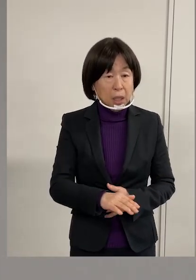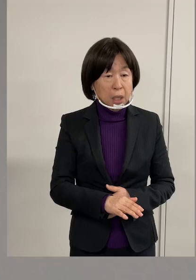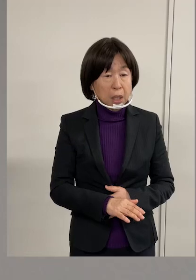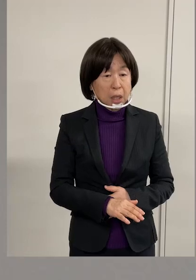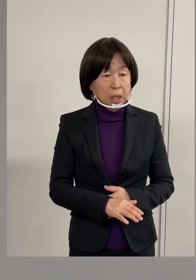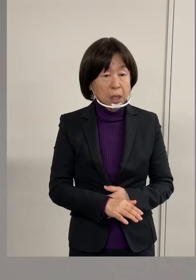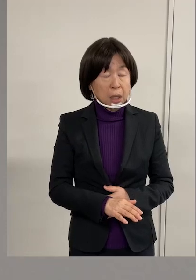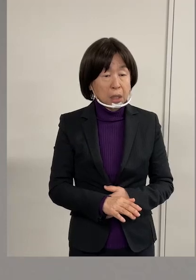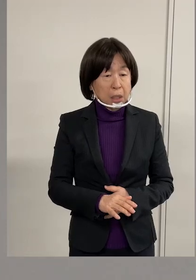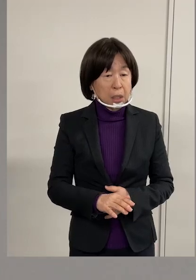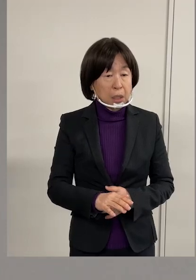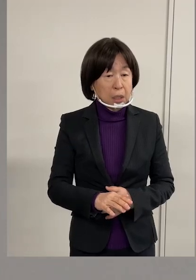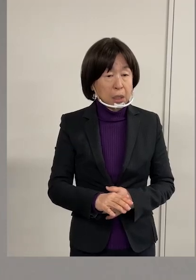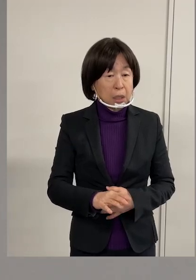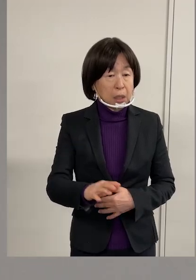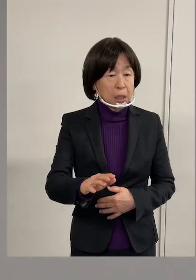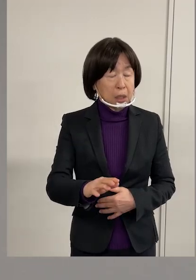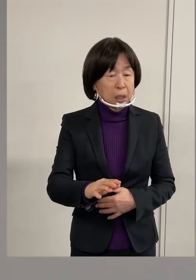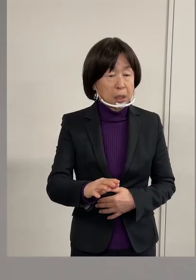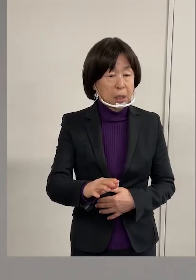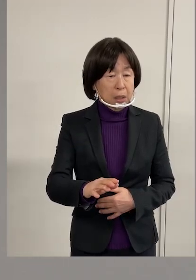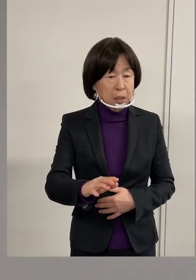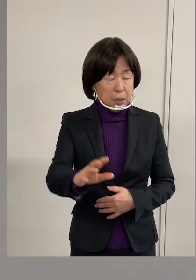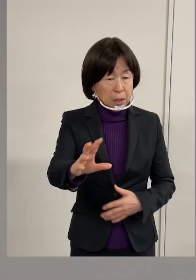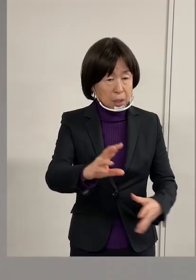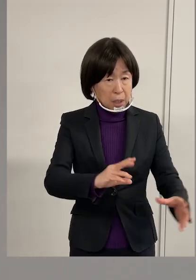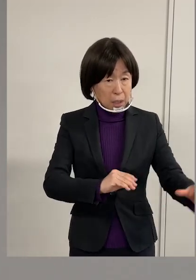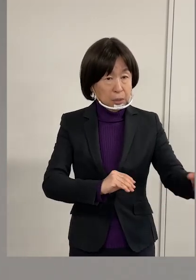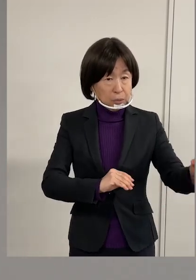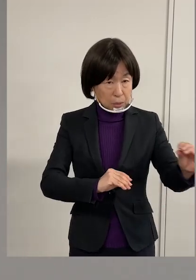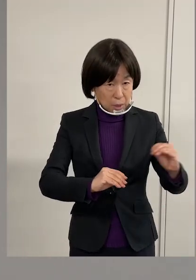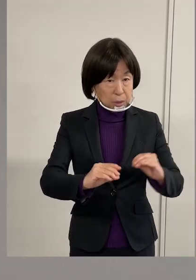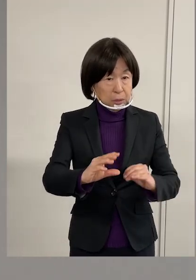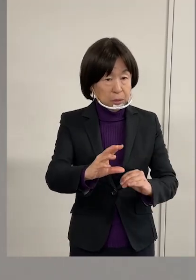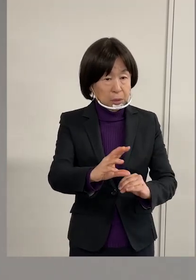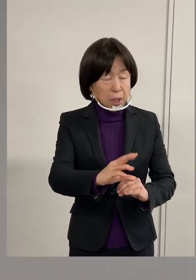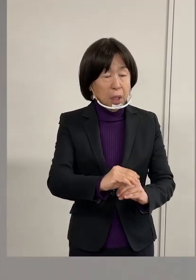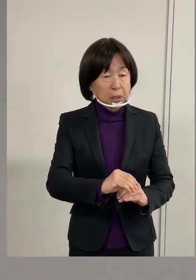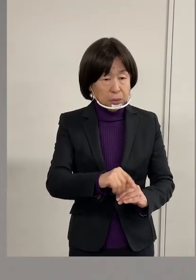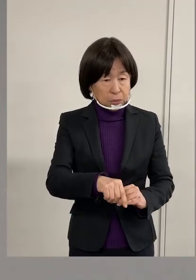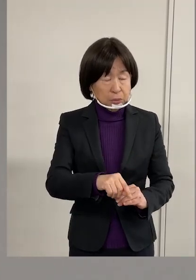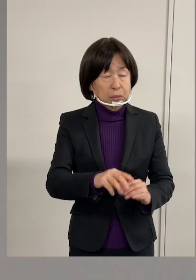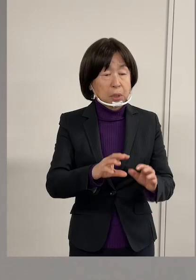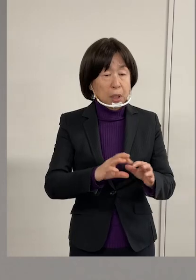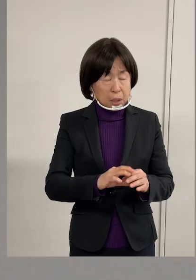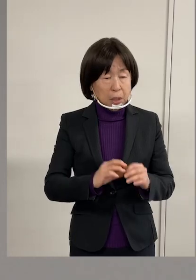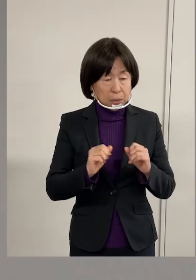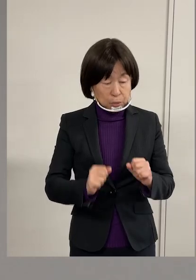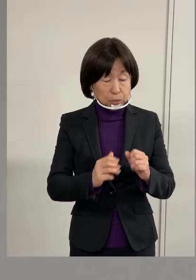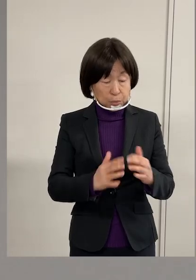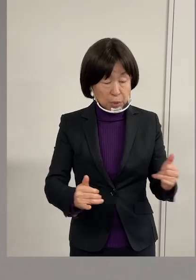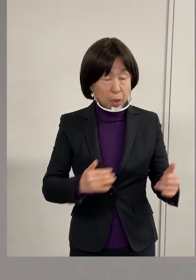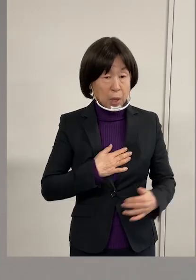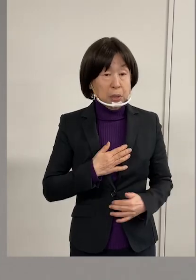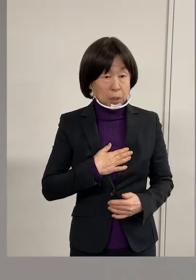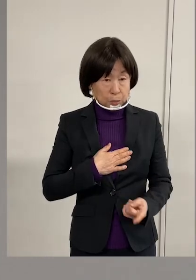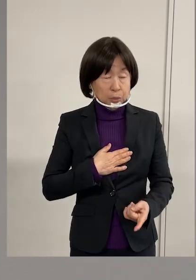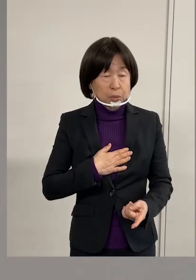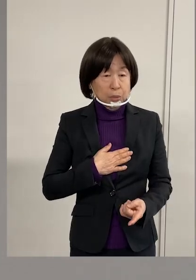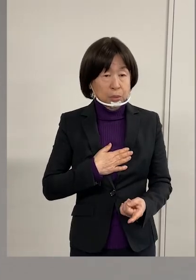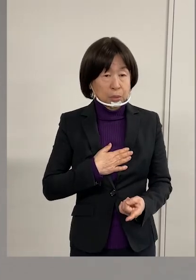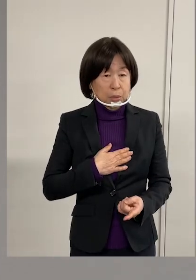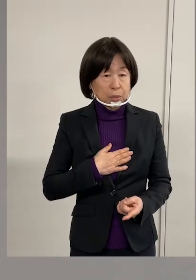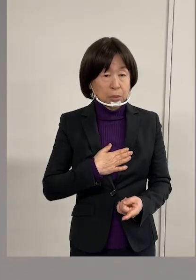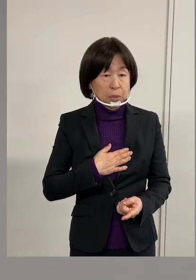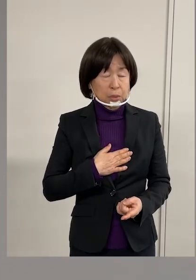ので、まあ、できるだけ早くそこを明け渡さないといけないよねというのは住民の方もわかってるので、学校のグラウンドを